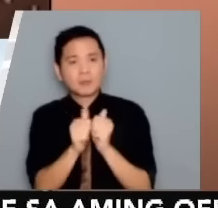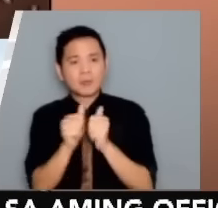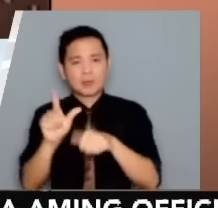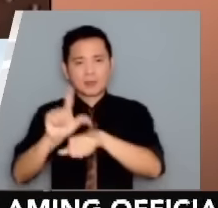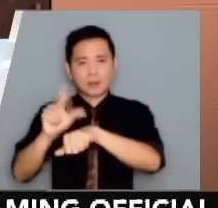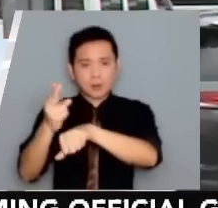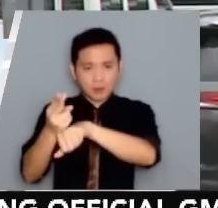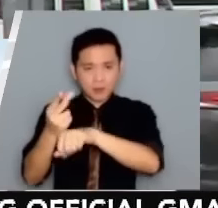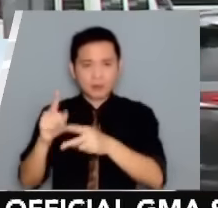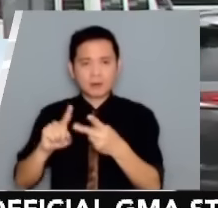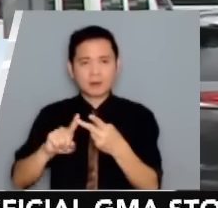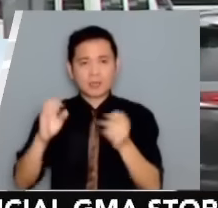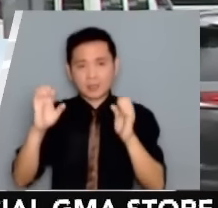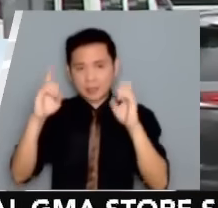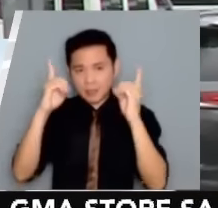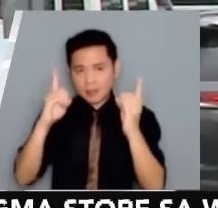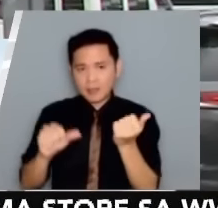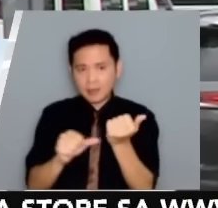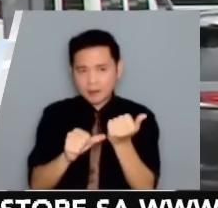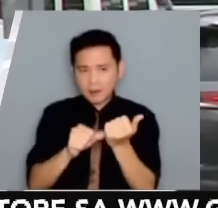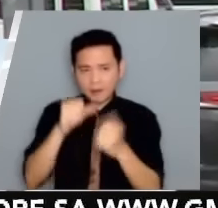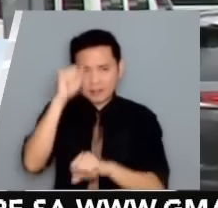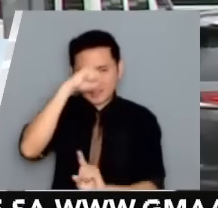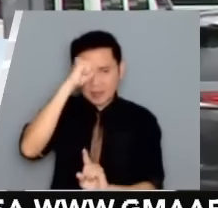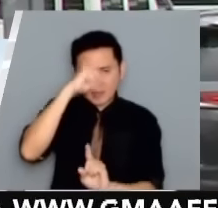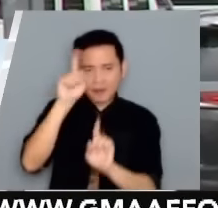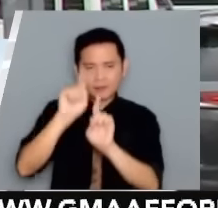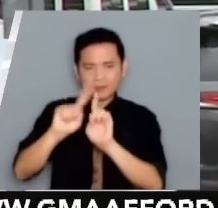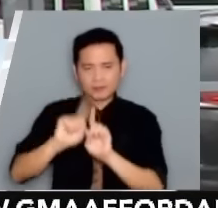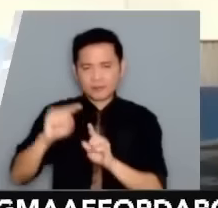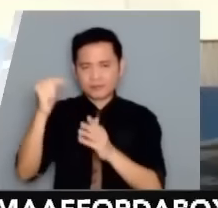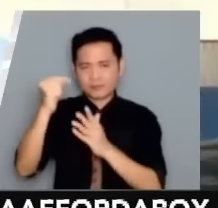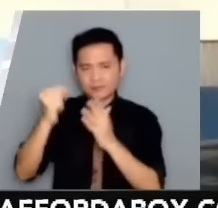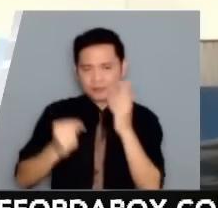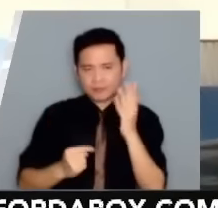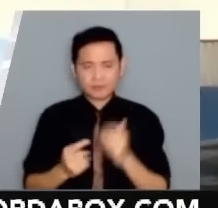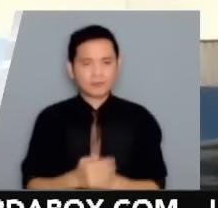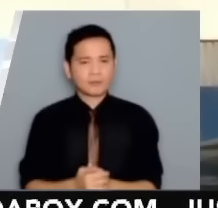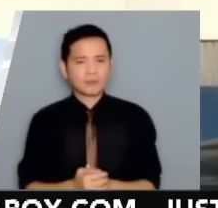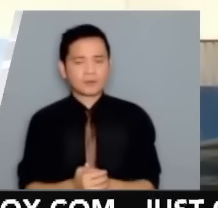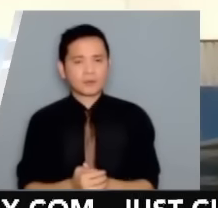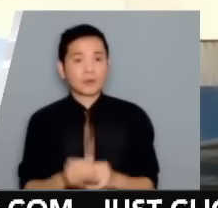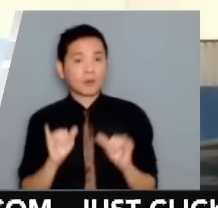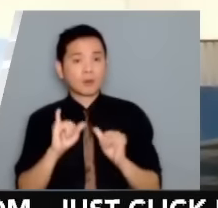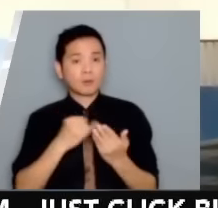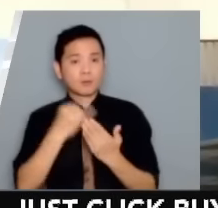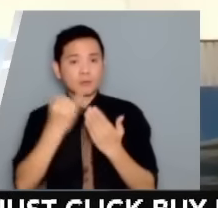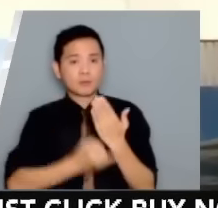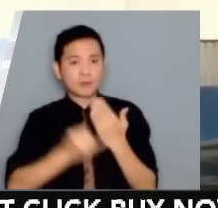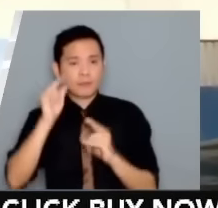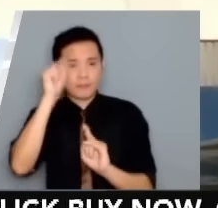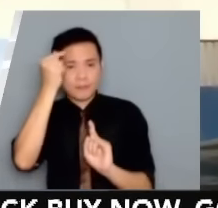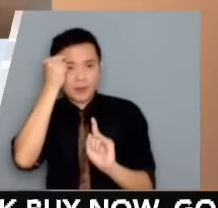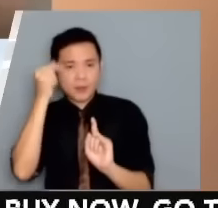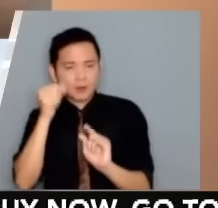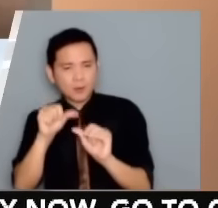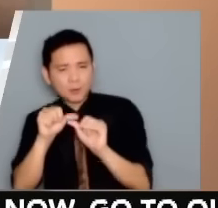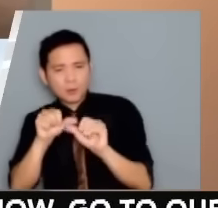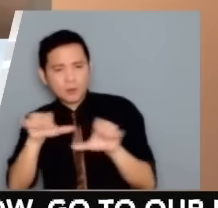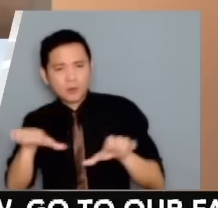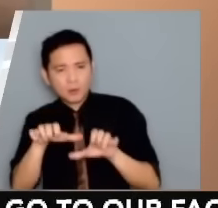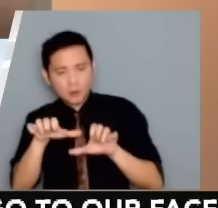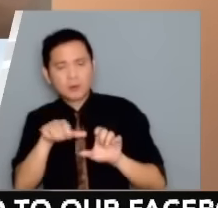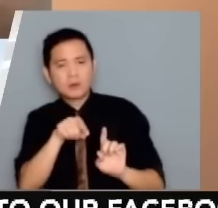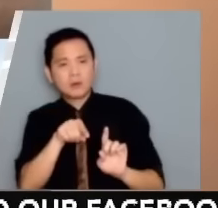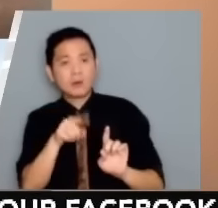assistance ang mga teenage mother bukod diyan magpapatupad din ng proyekto ang gobyerno para labanan ang diskriminasyon at social